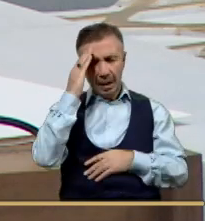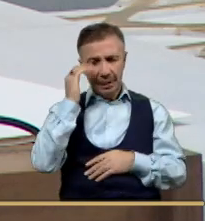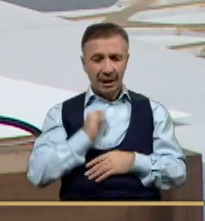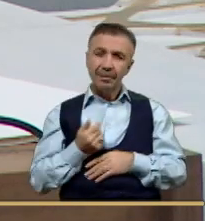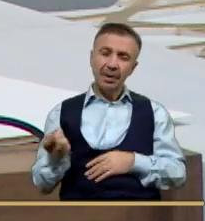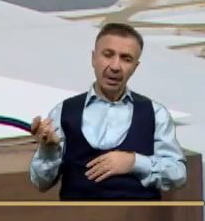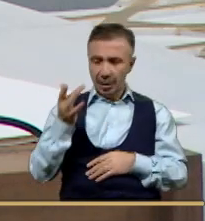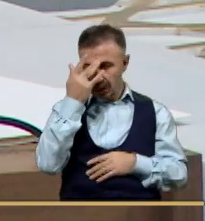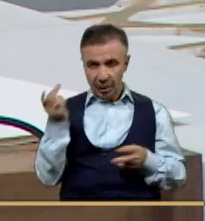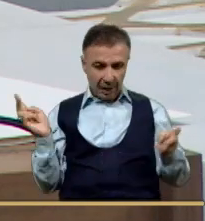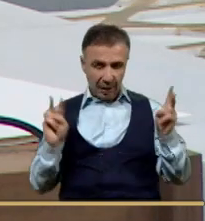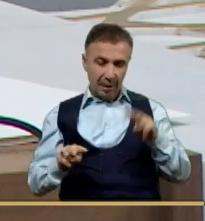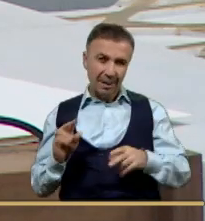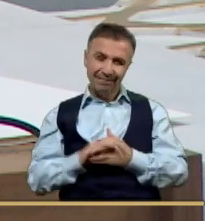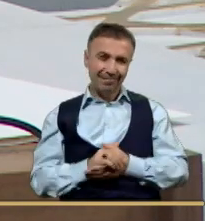kaynaklarımız oraya akar.